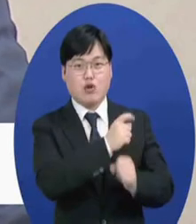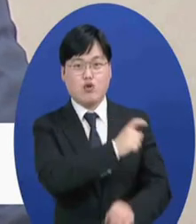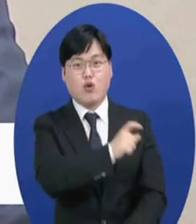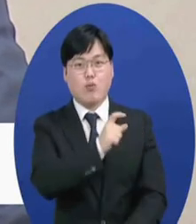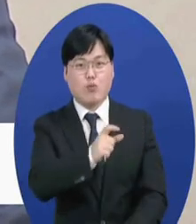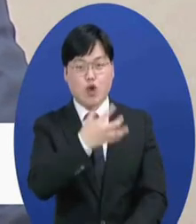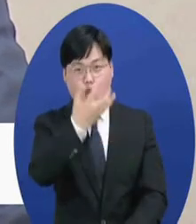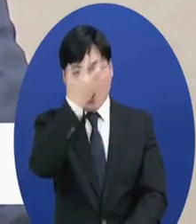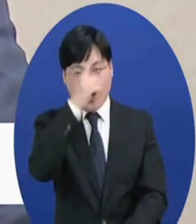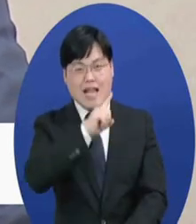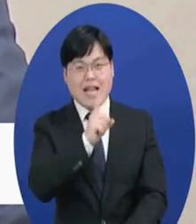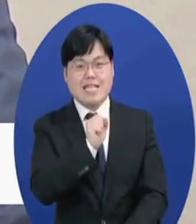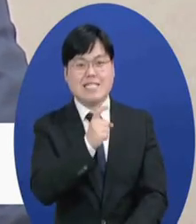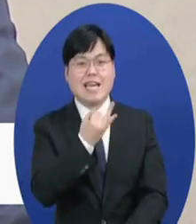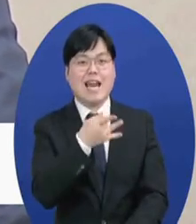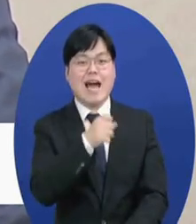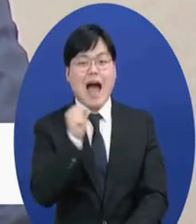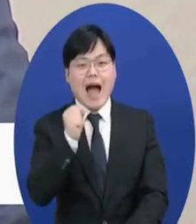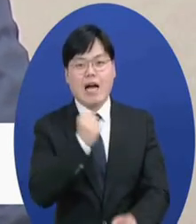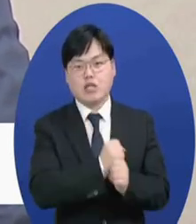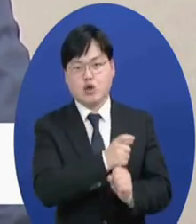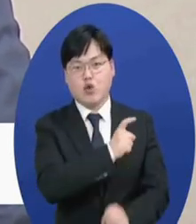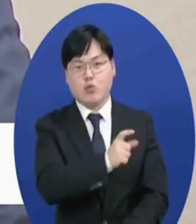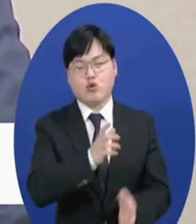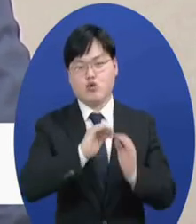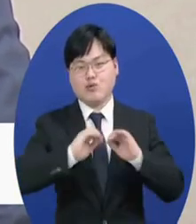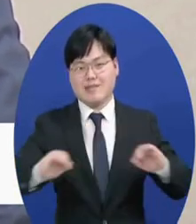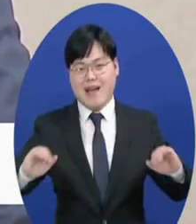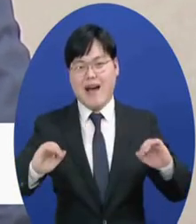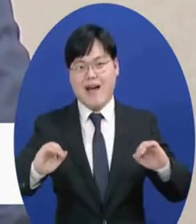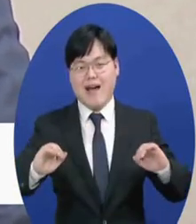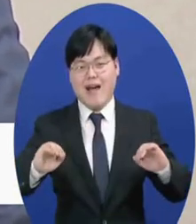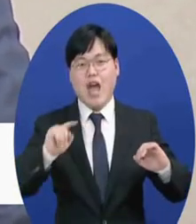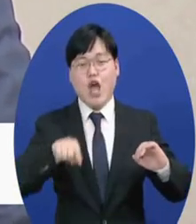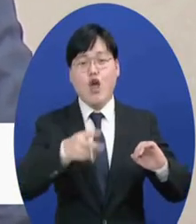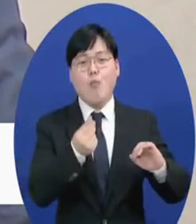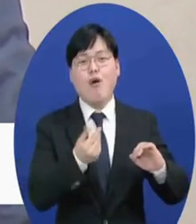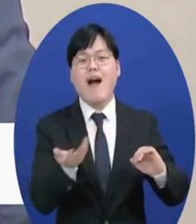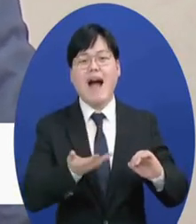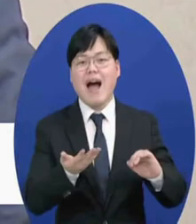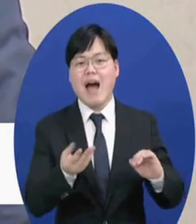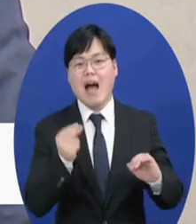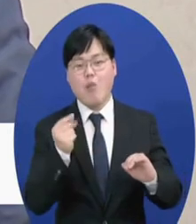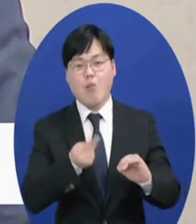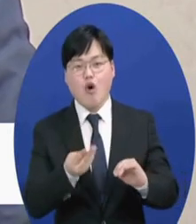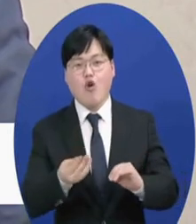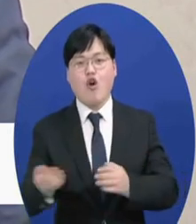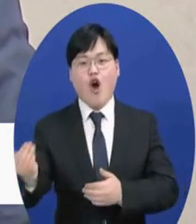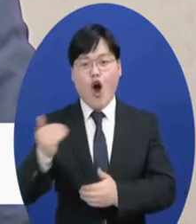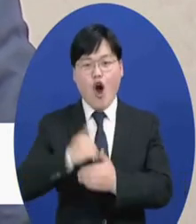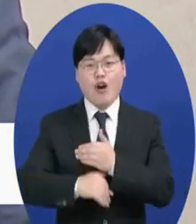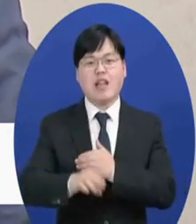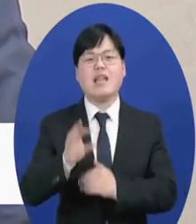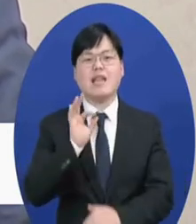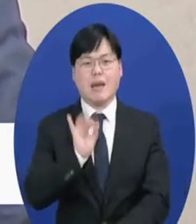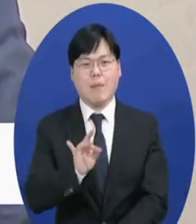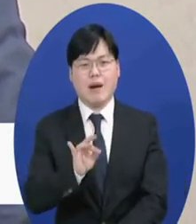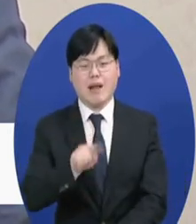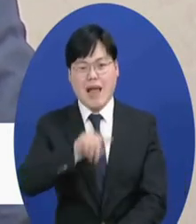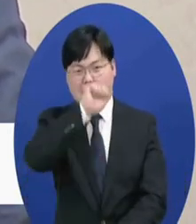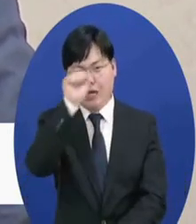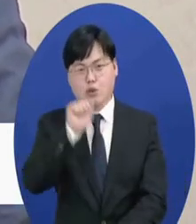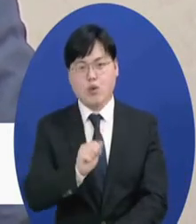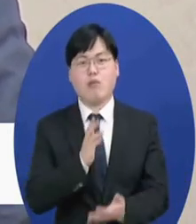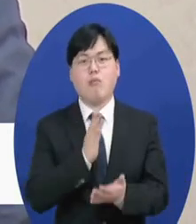бол төрийн захиргааны албан тушаалтнууд. Энэ мөнгө хайцсан бэ? Энэ ямар мөнгө орж ирсэн бэ гэдэг ийм